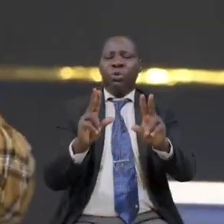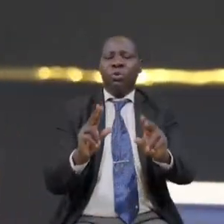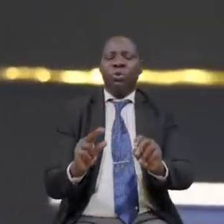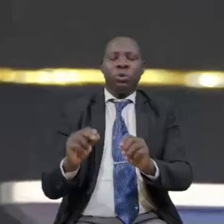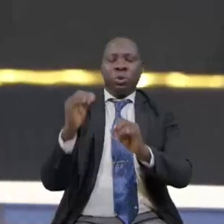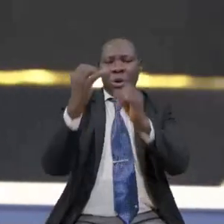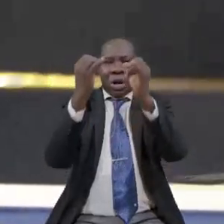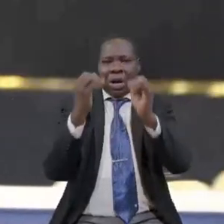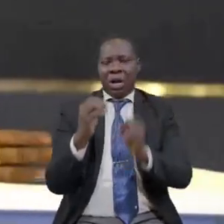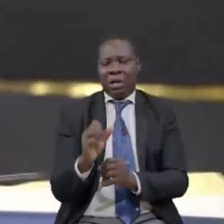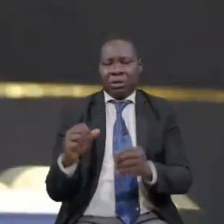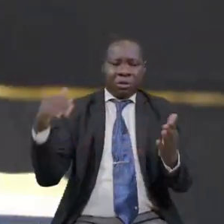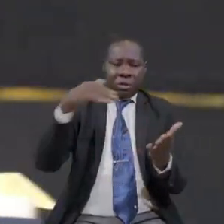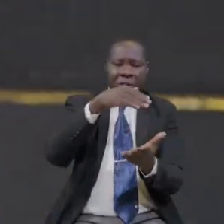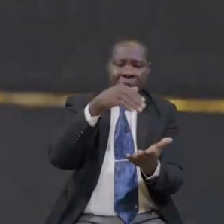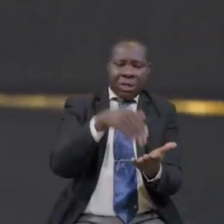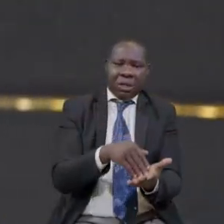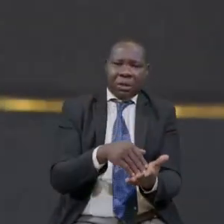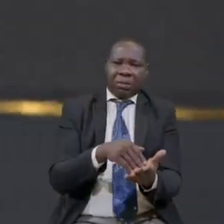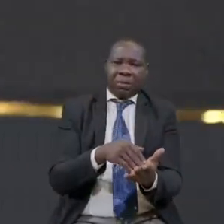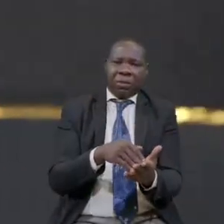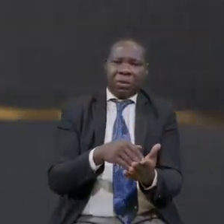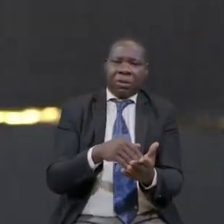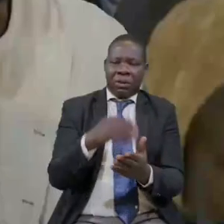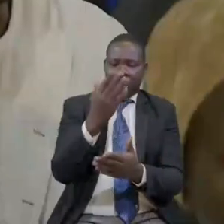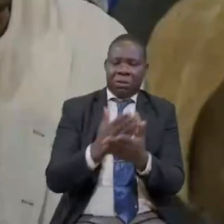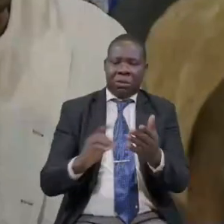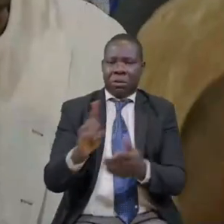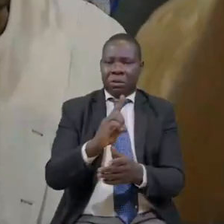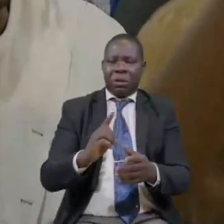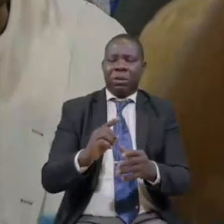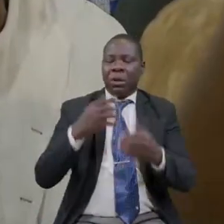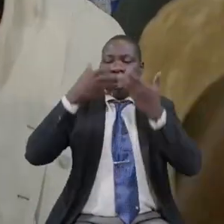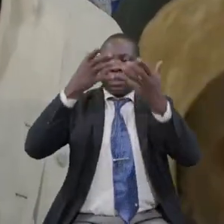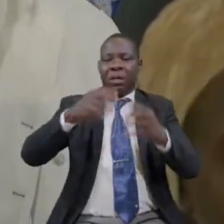plus d'idoles. Quelqu'un crie, oui.